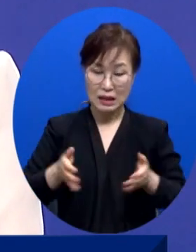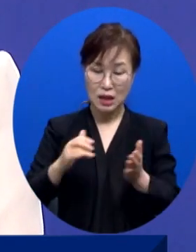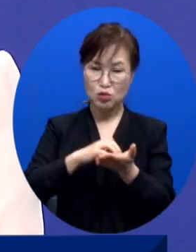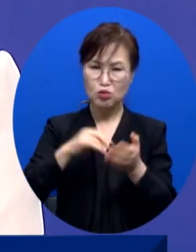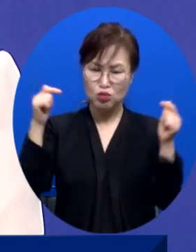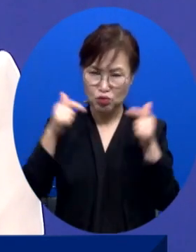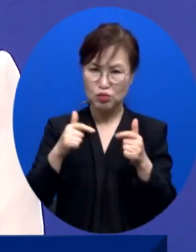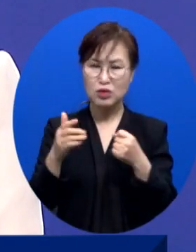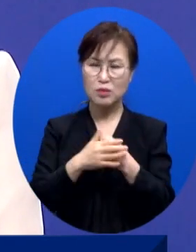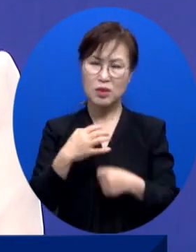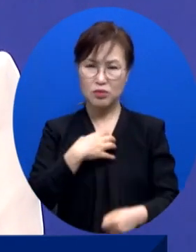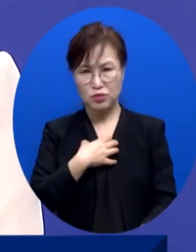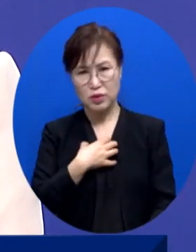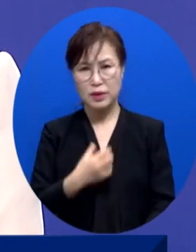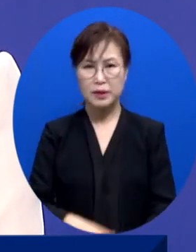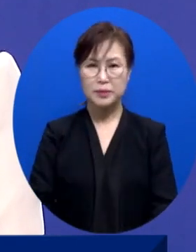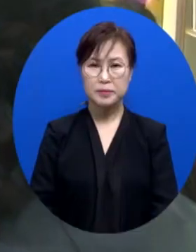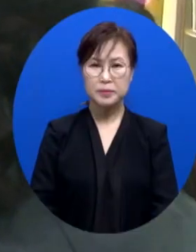전망됩니다. 김인혜 기자입니다.